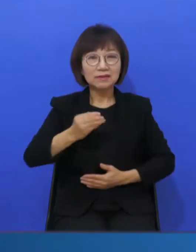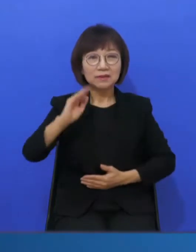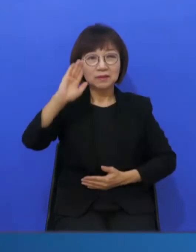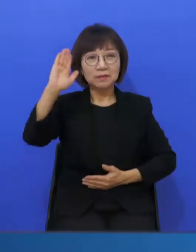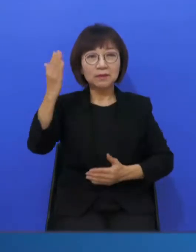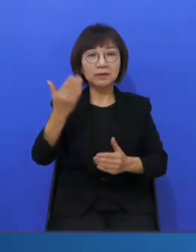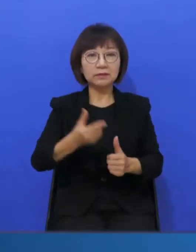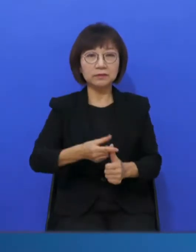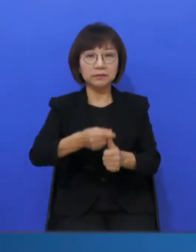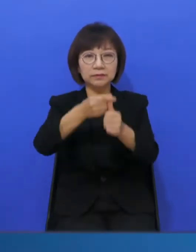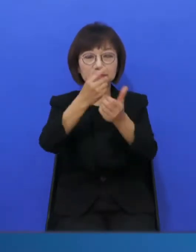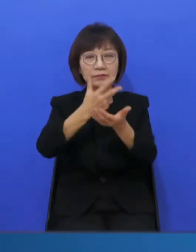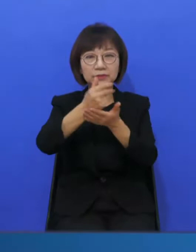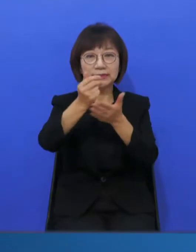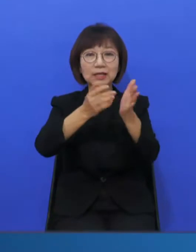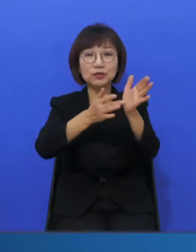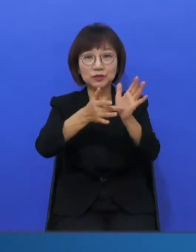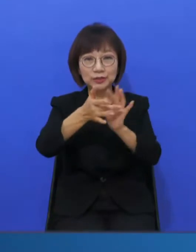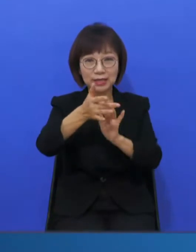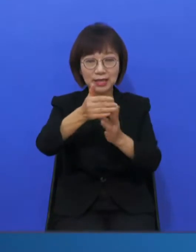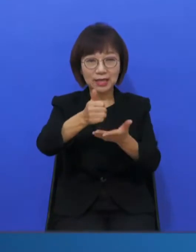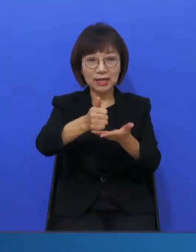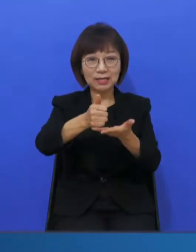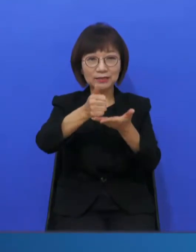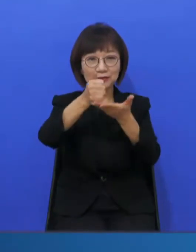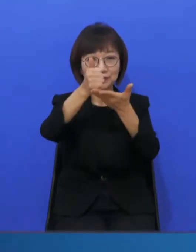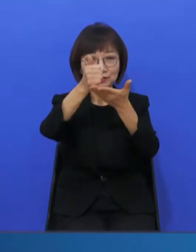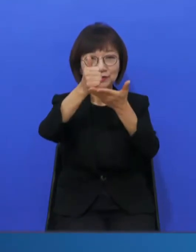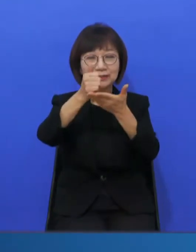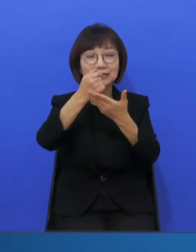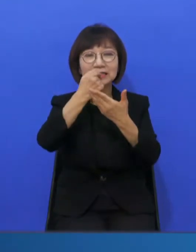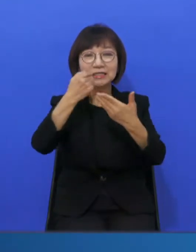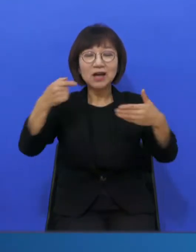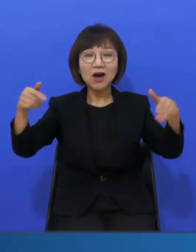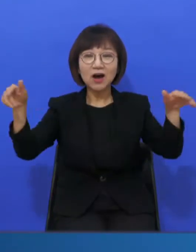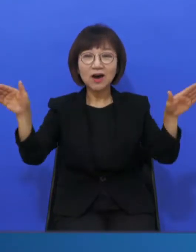찬양하라 복되신 곳에 주 예수